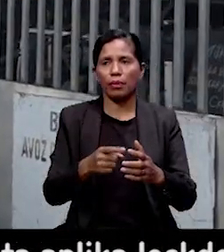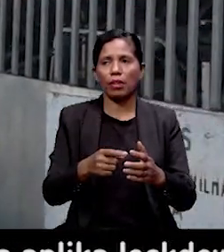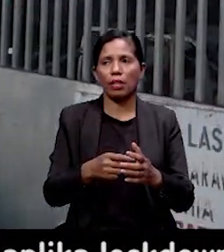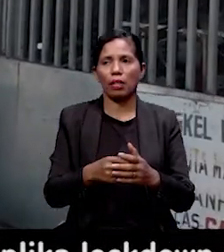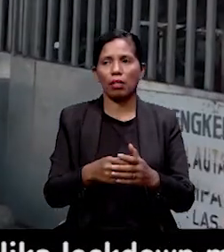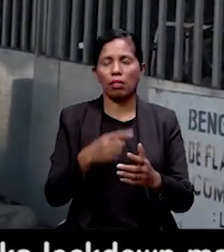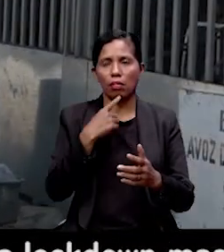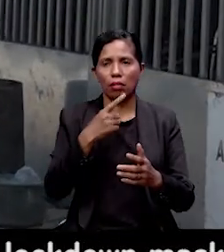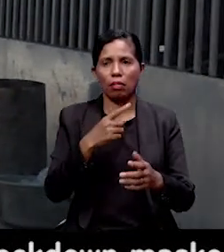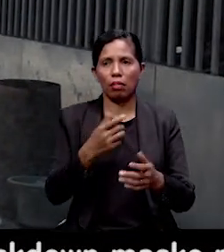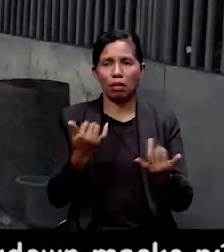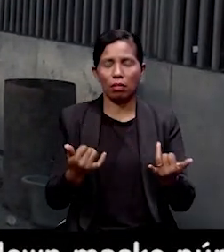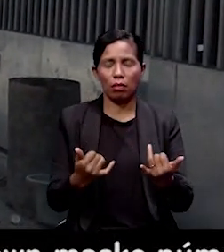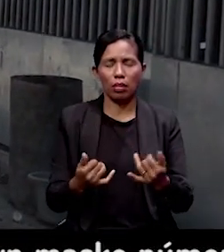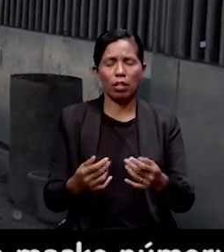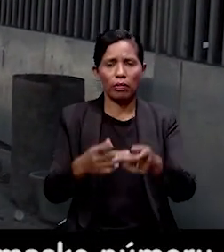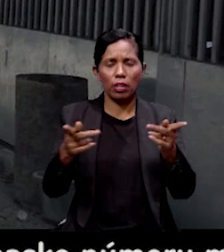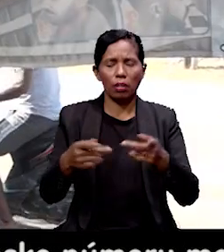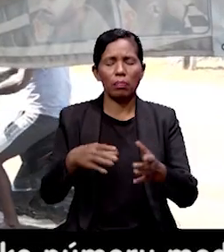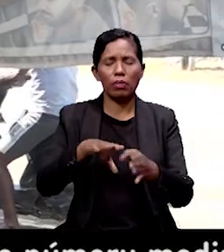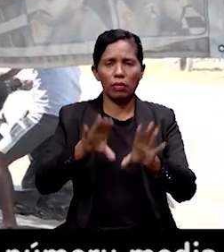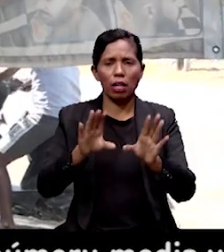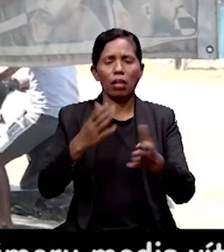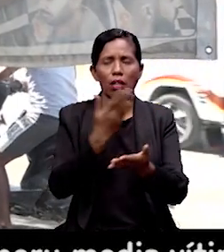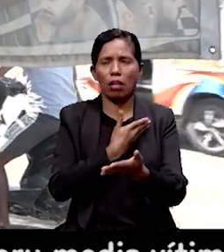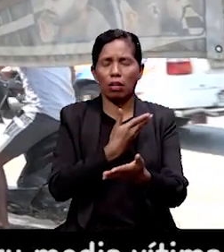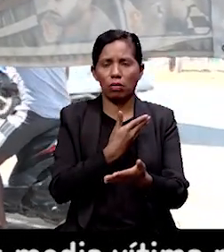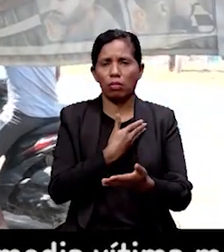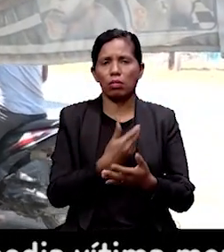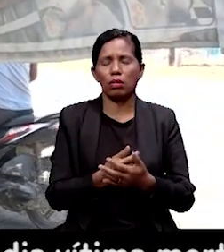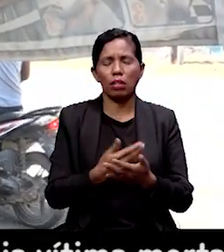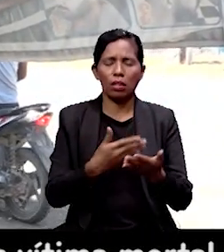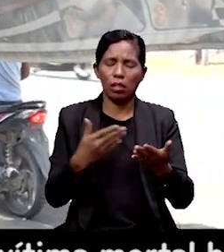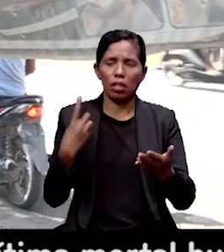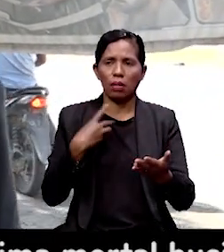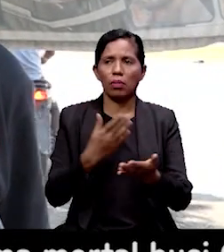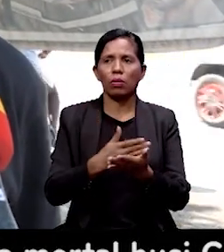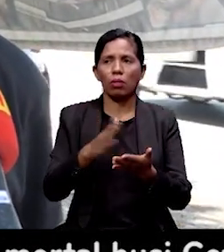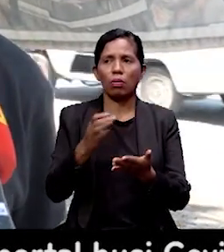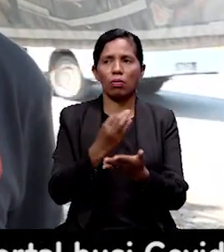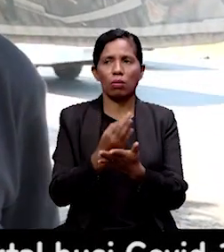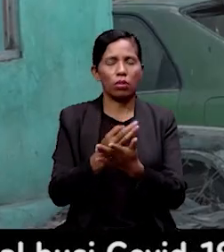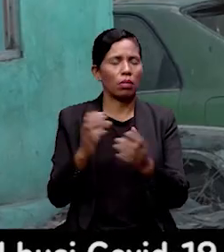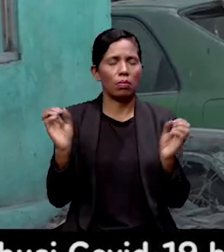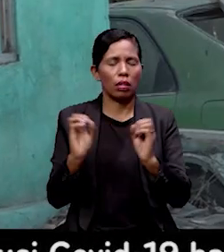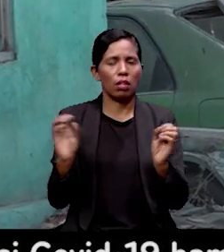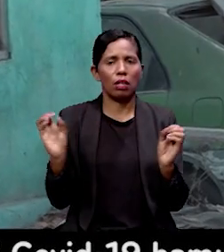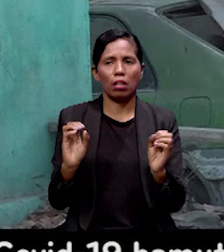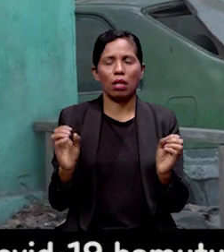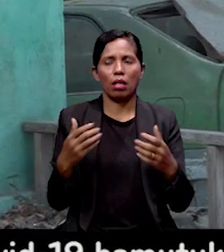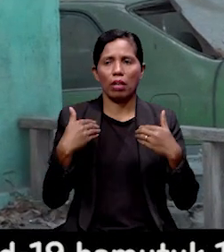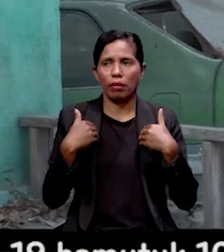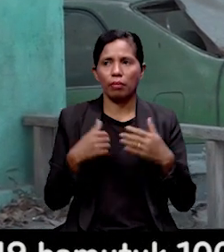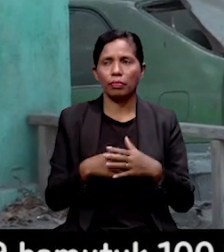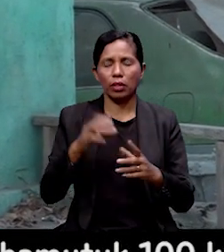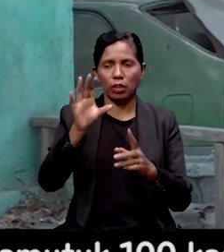ganten ne. Be rai agora karung be ami sa be sesam be. Sernya tu hola maka osang malagung to. Sefisuku